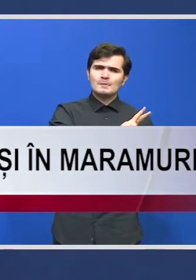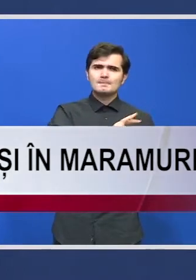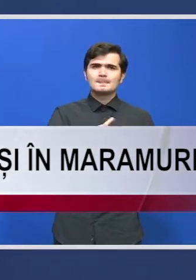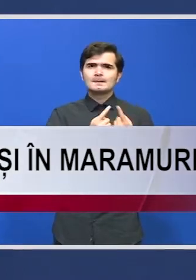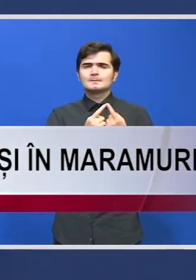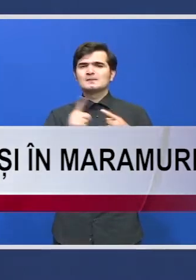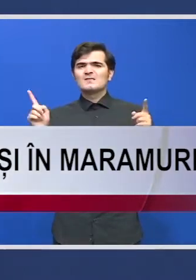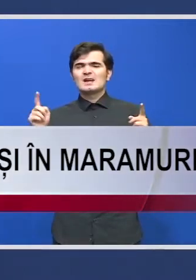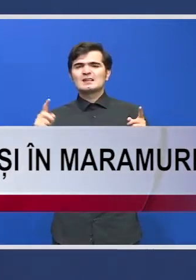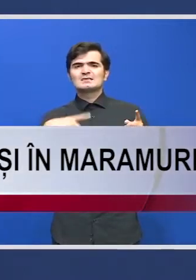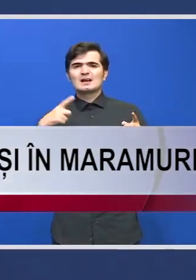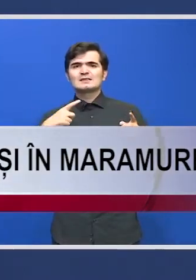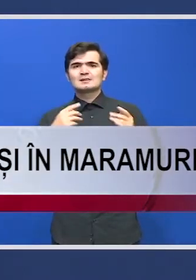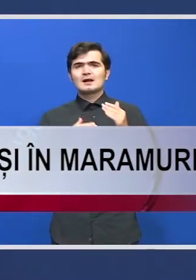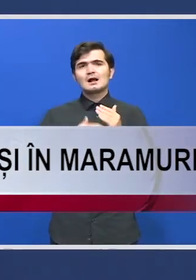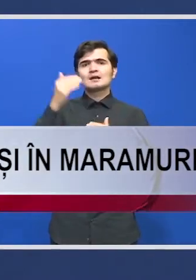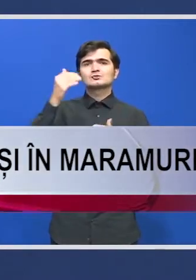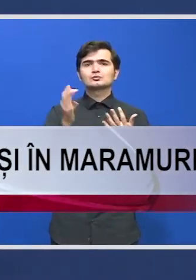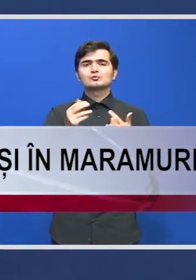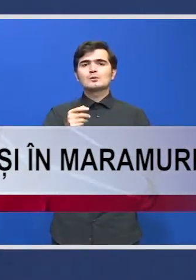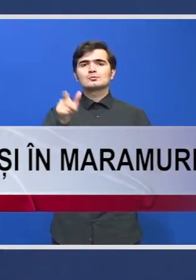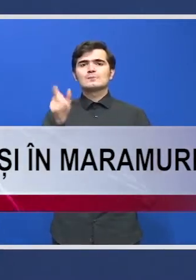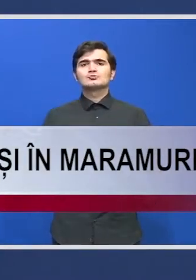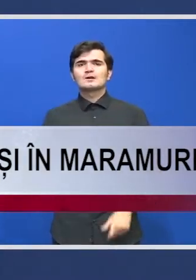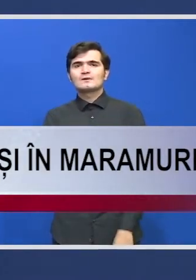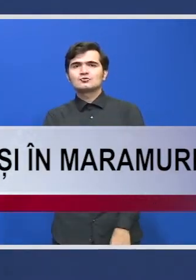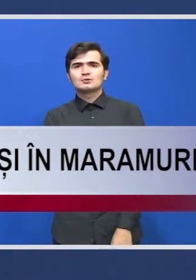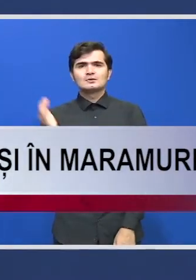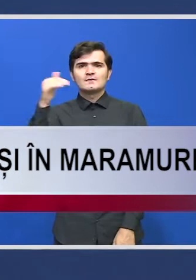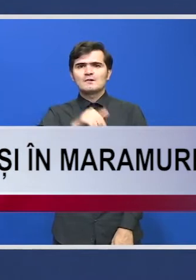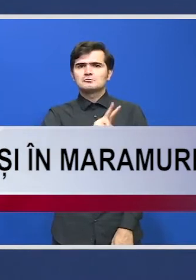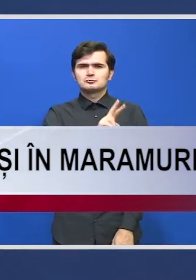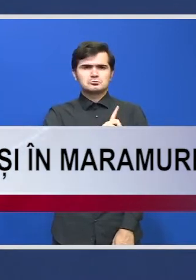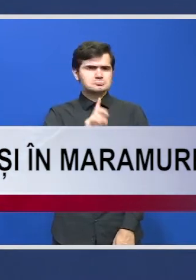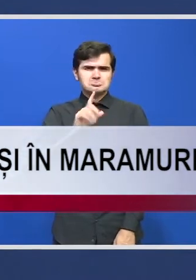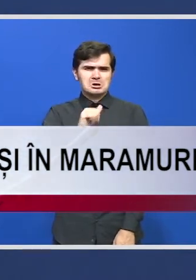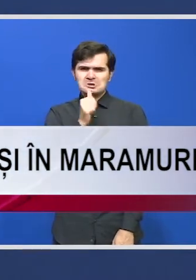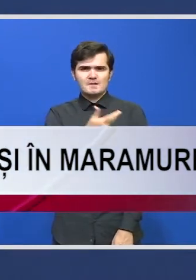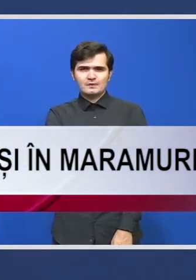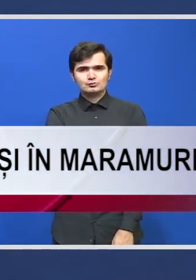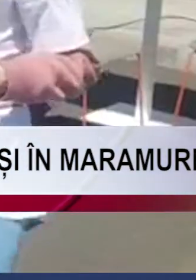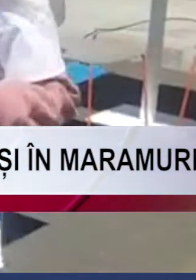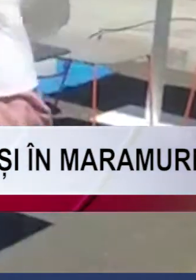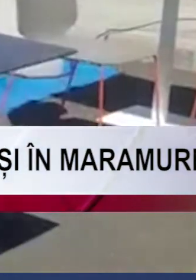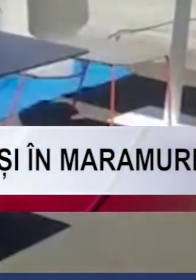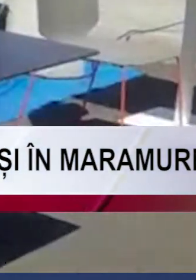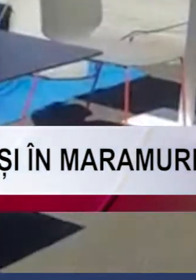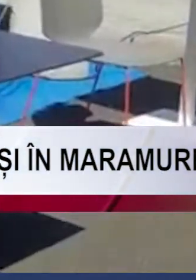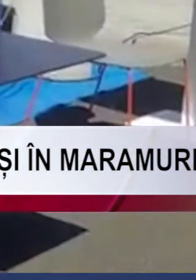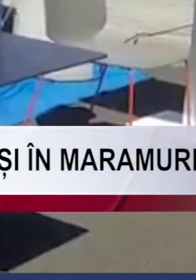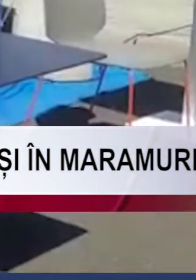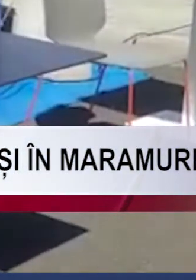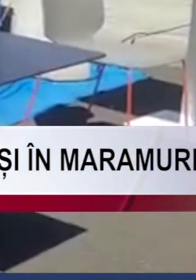crescut, de fapt, diferența fiind creșterea numărului vaccinaților. În valul 2 n-au avut persoane vaccinate, în valul 3 au o mare parte